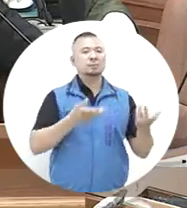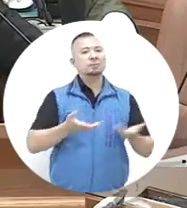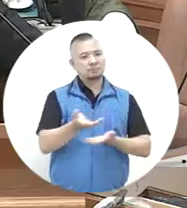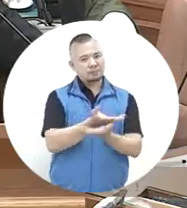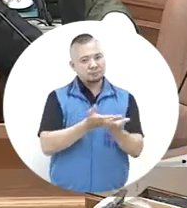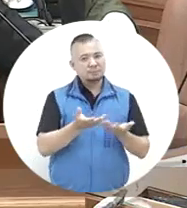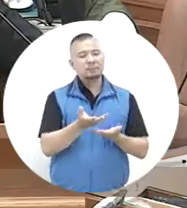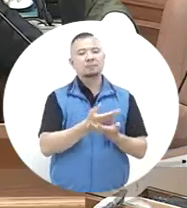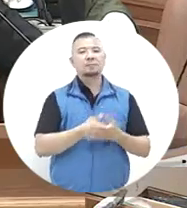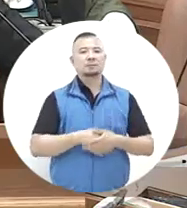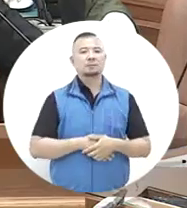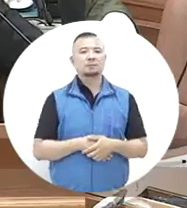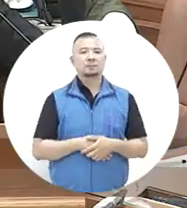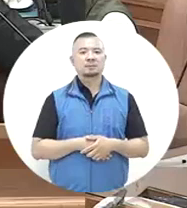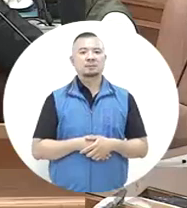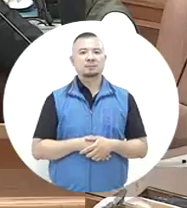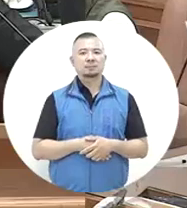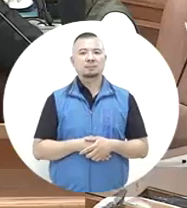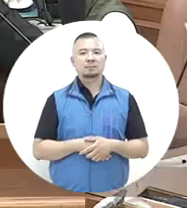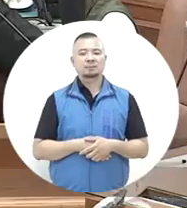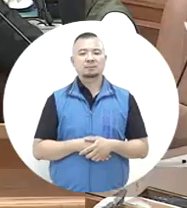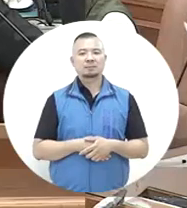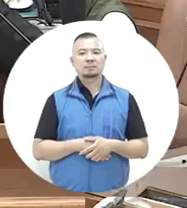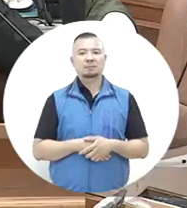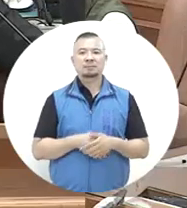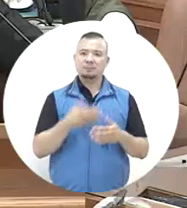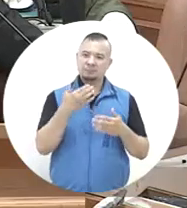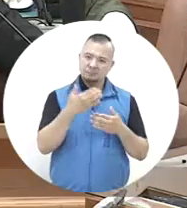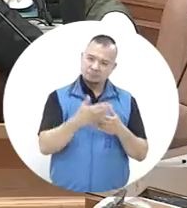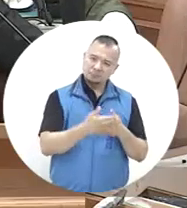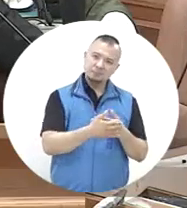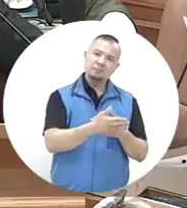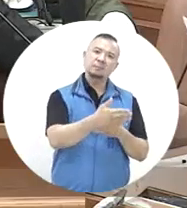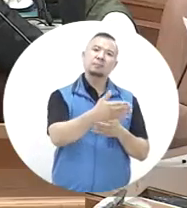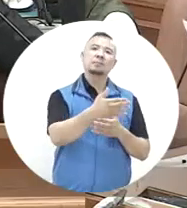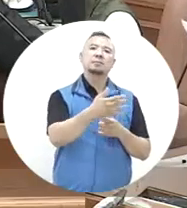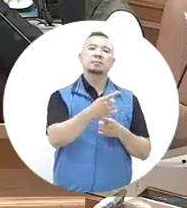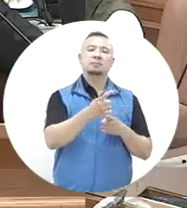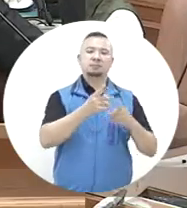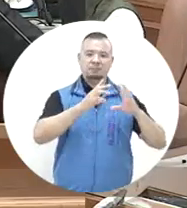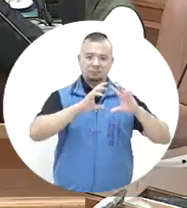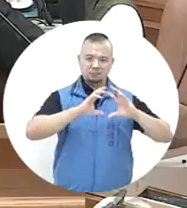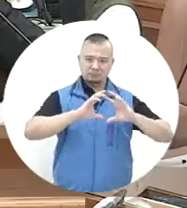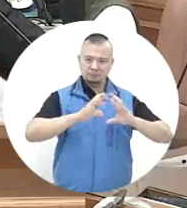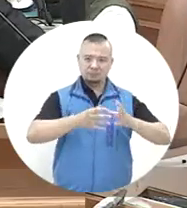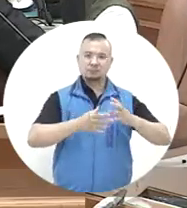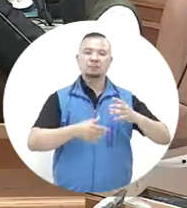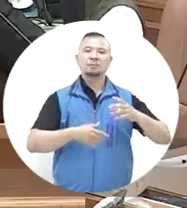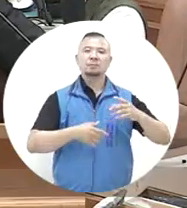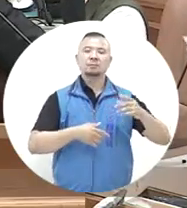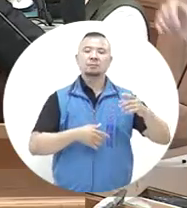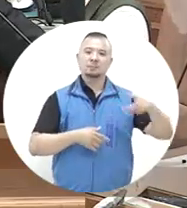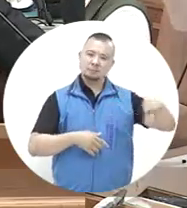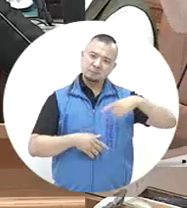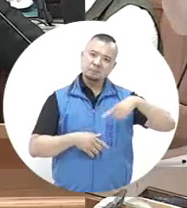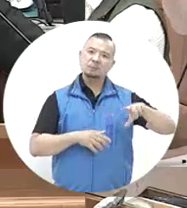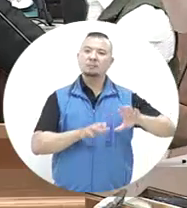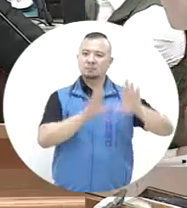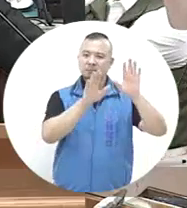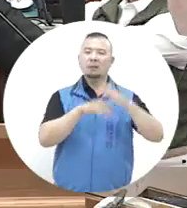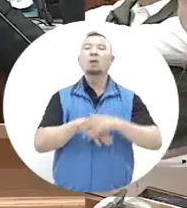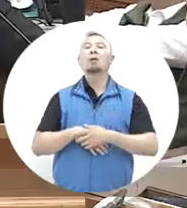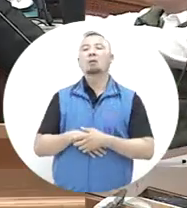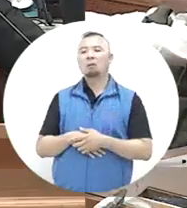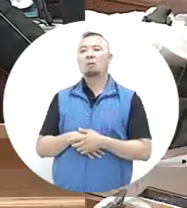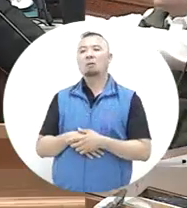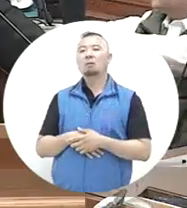带动两国 也很好了 哈。 但是我 往前走，哎， 我讲一下，如果说没